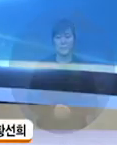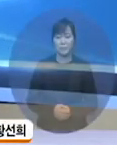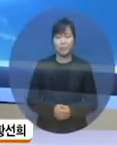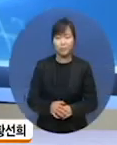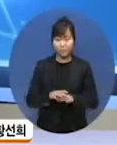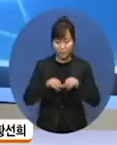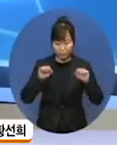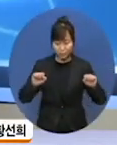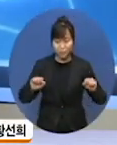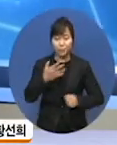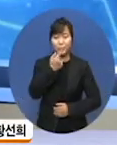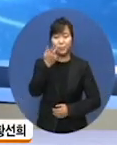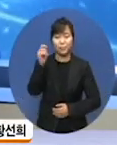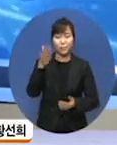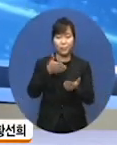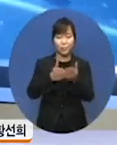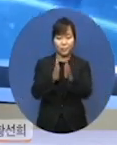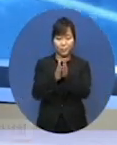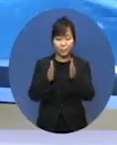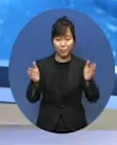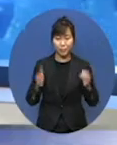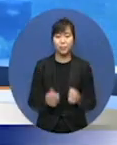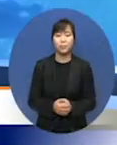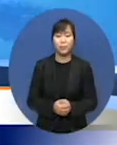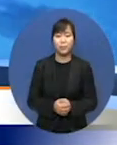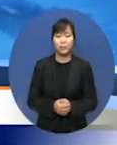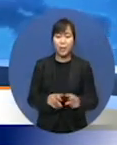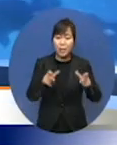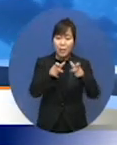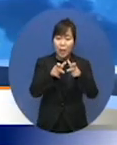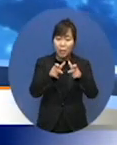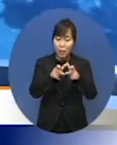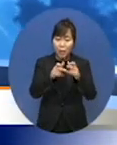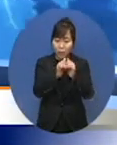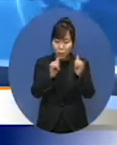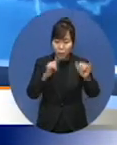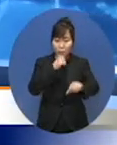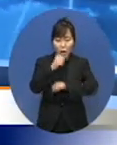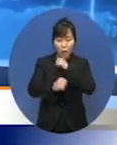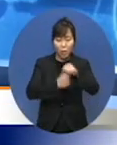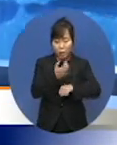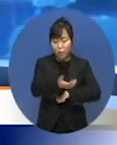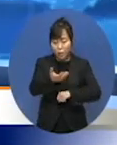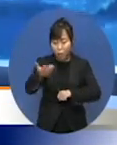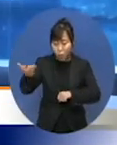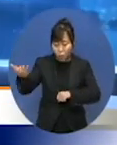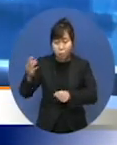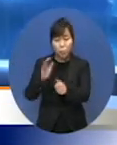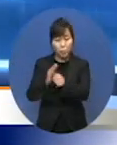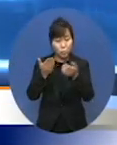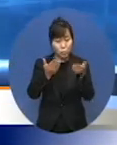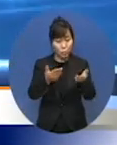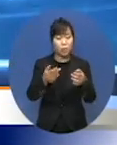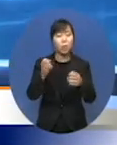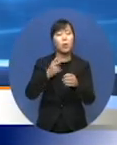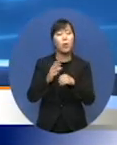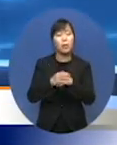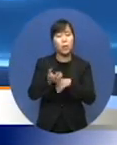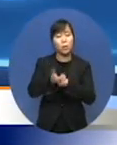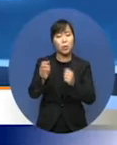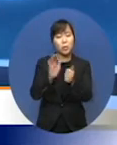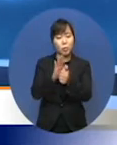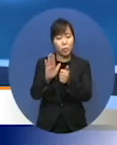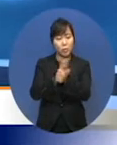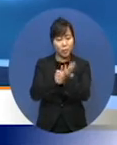시청자 여러분 안녕하십니까 복지 tv 있습니다 장애인 당사자의 자유로운 이동을 보장하고 나아가 이동 지원